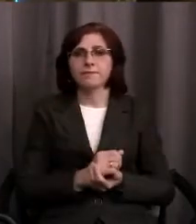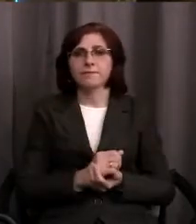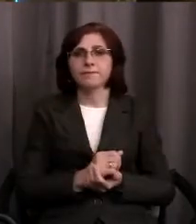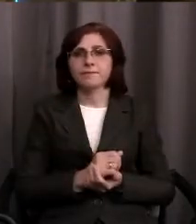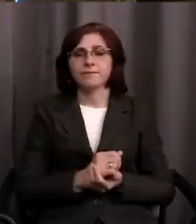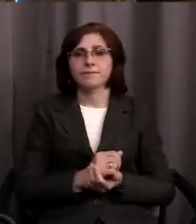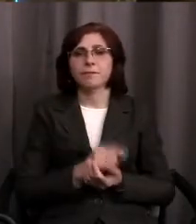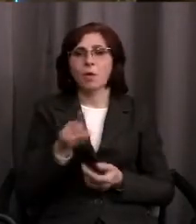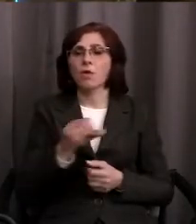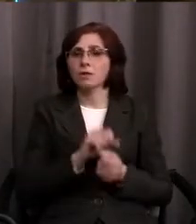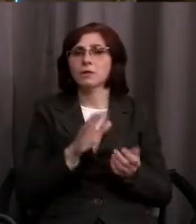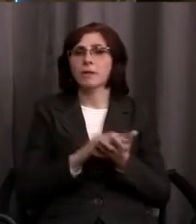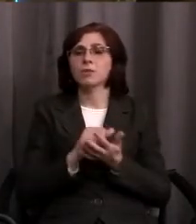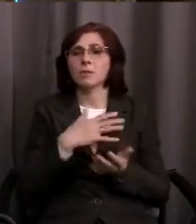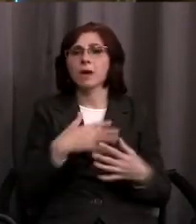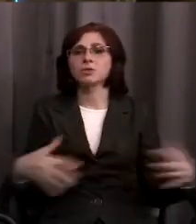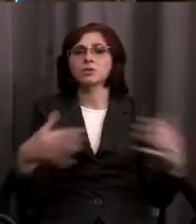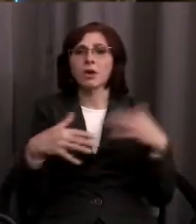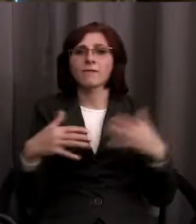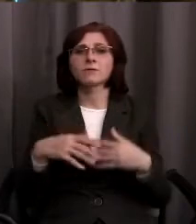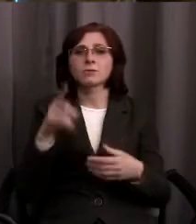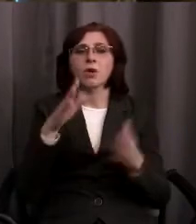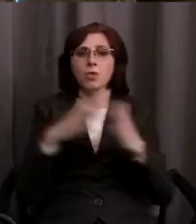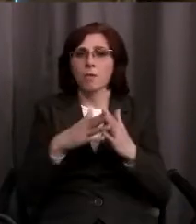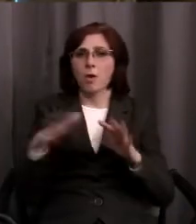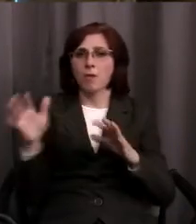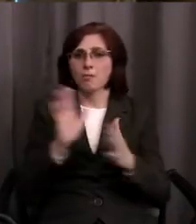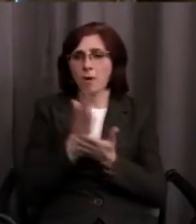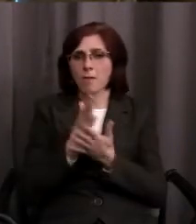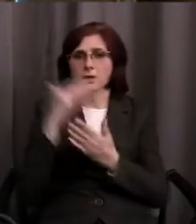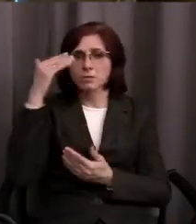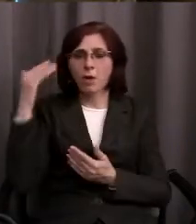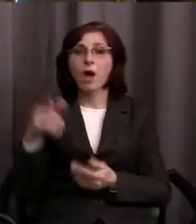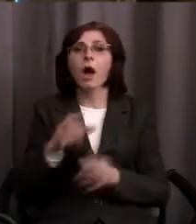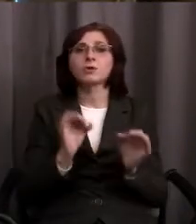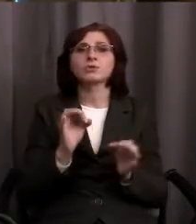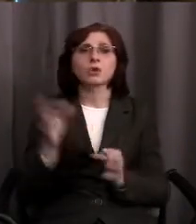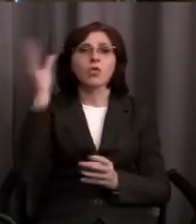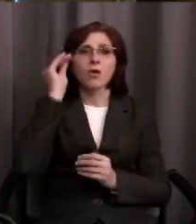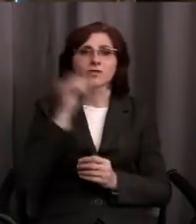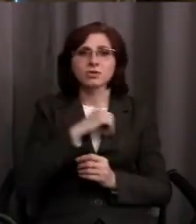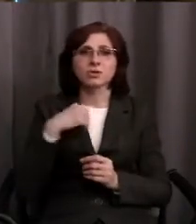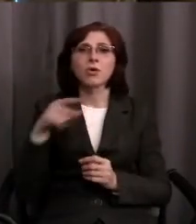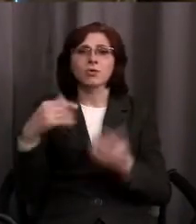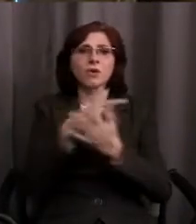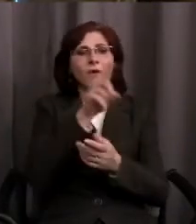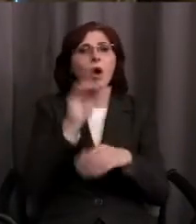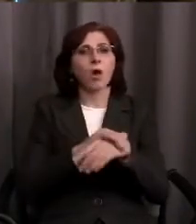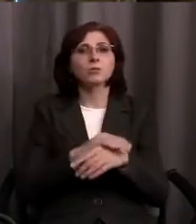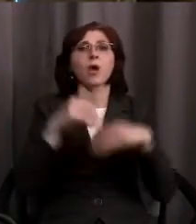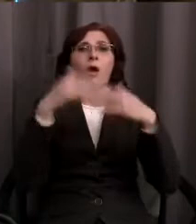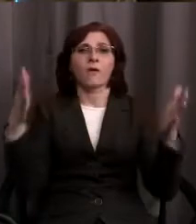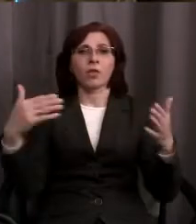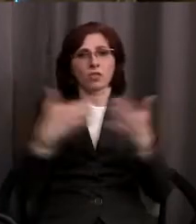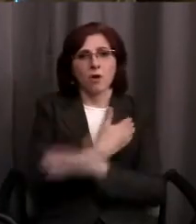Mamy stowarzyszenie, które prowadzi dwa domy pomocy społecznej. Dzisiaj się dowiedziałem, że znów koleżanka otwiera